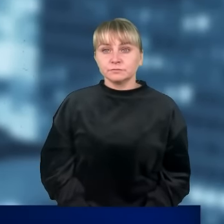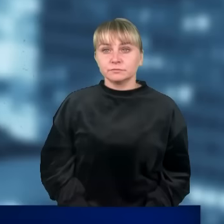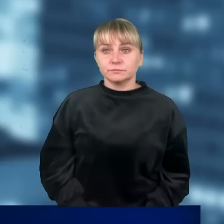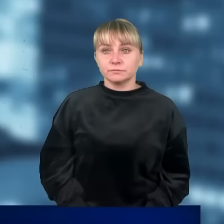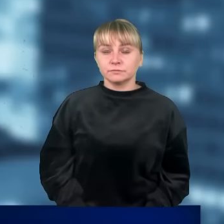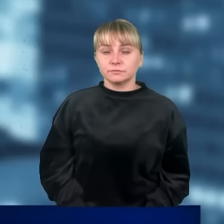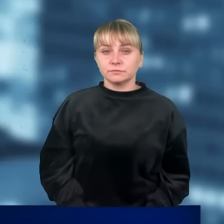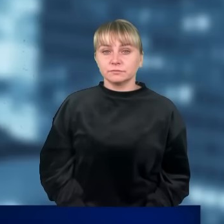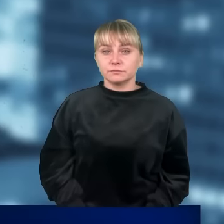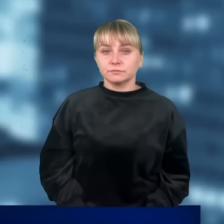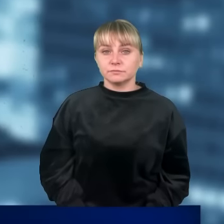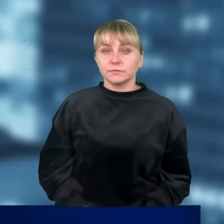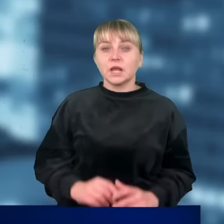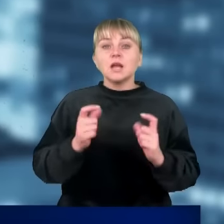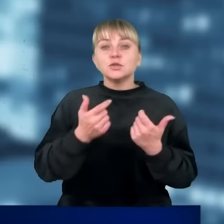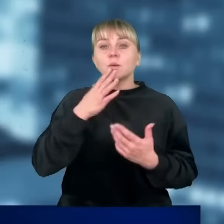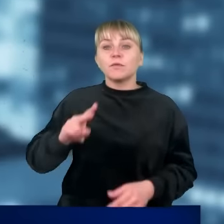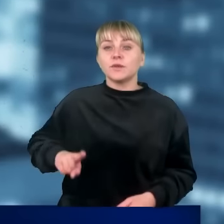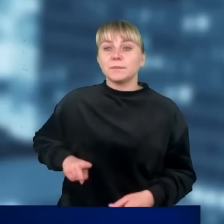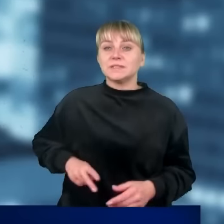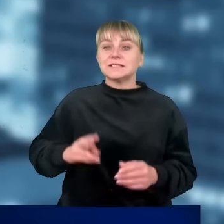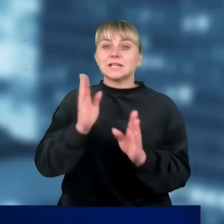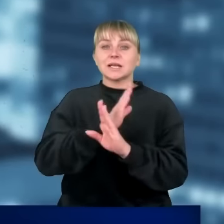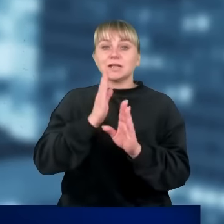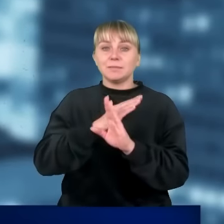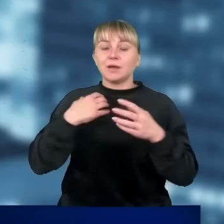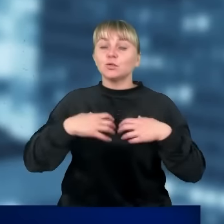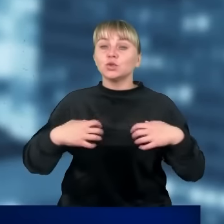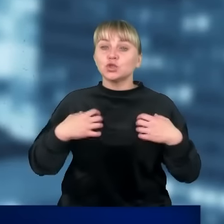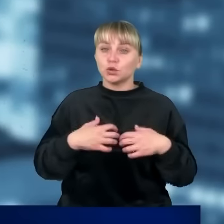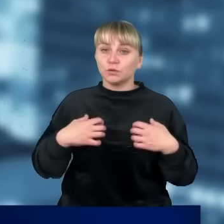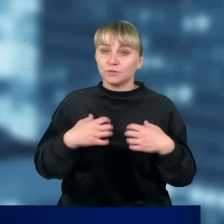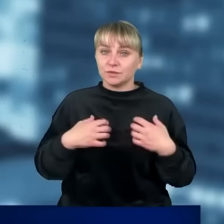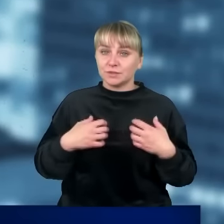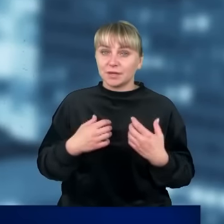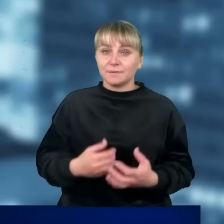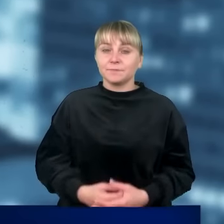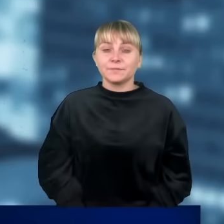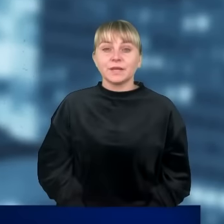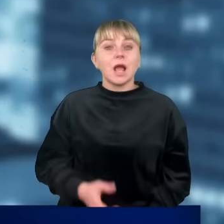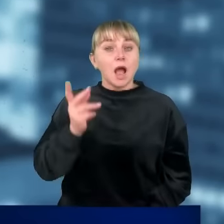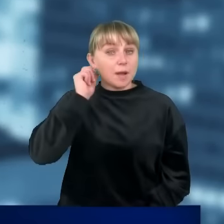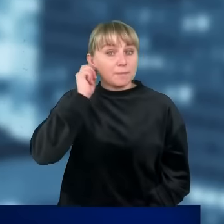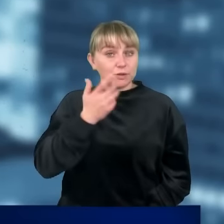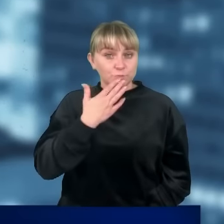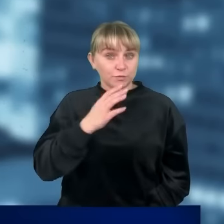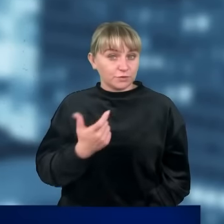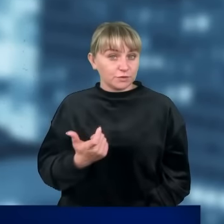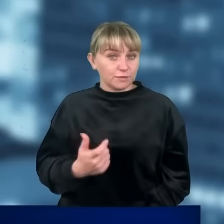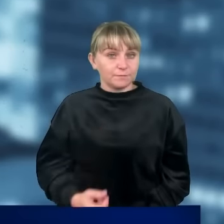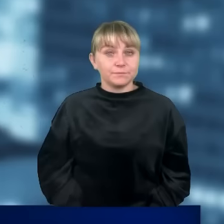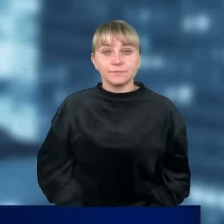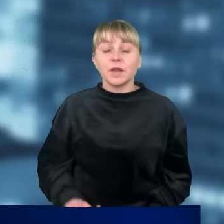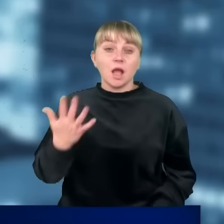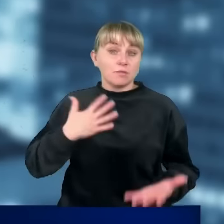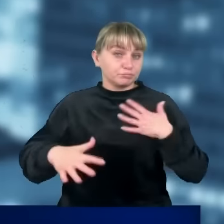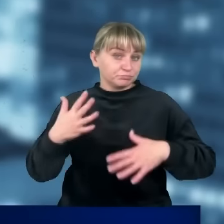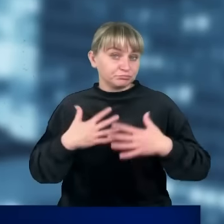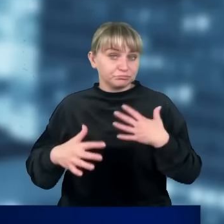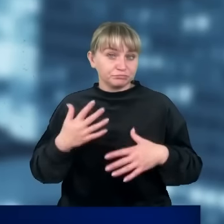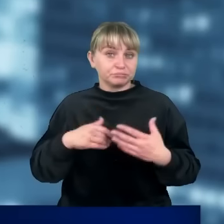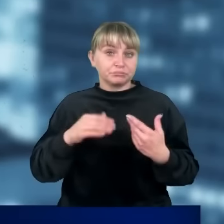co mówi na ten temat minister klimatu i środowiska Paulina Henning-Kloska? A on mówi tak. Tekstylia z punktu widzenia klimatu to